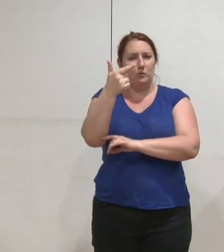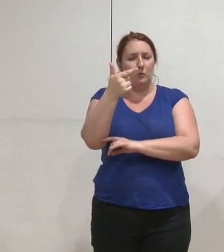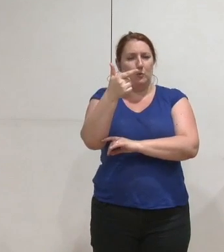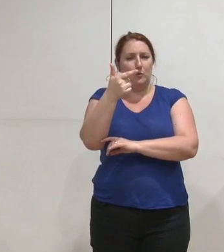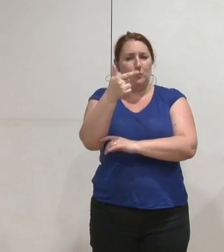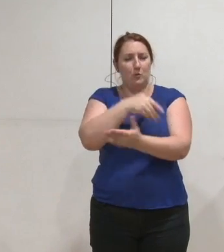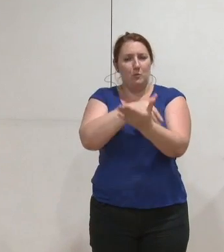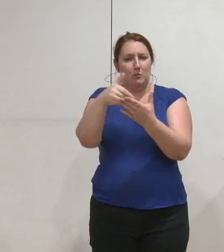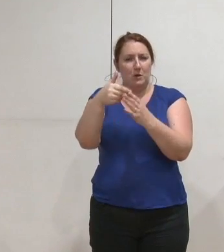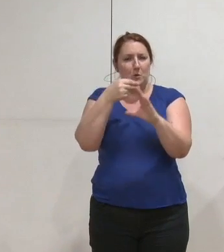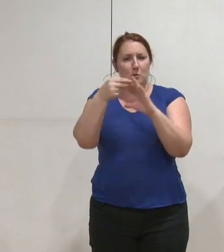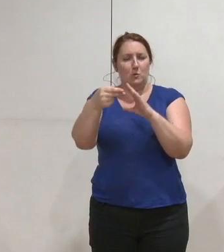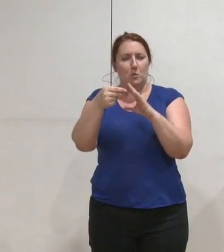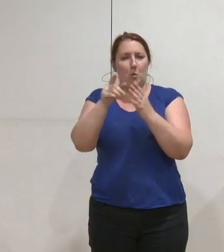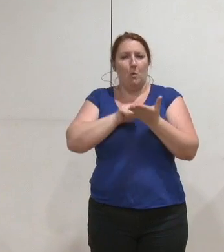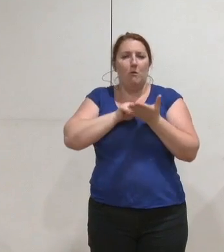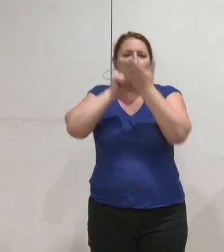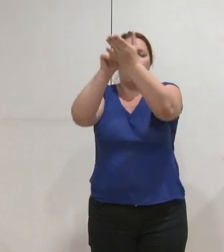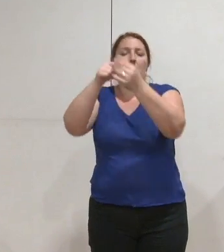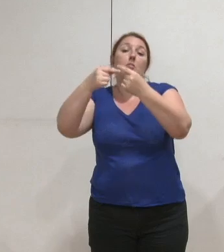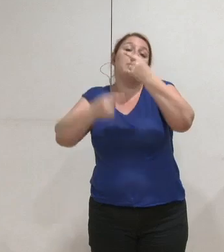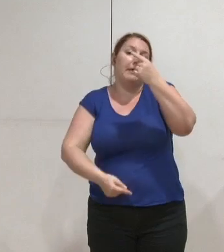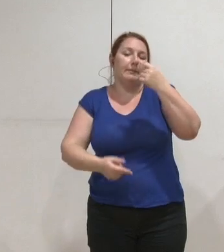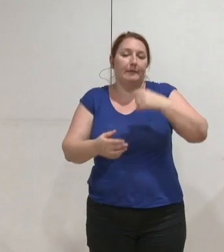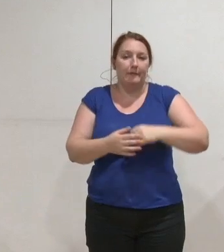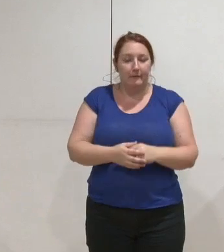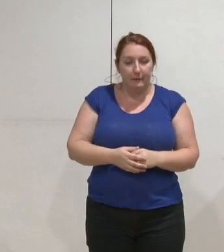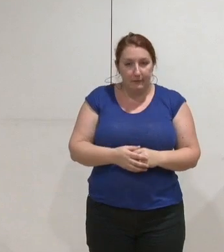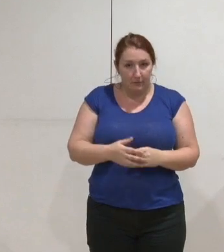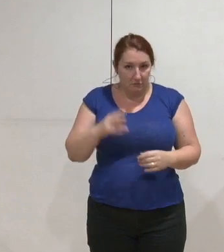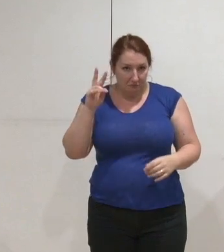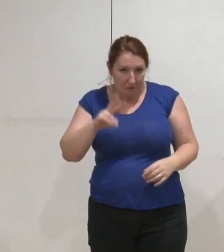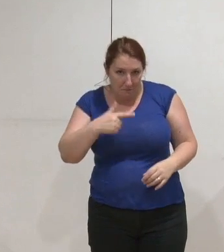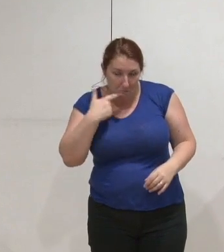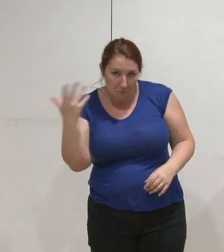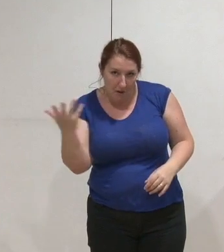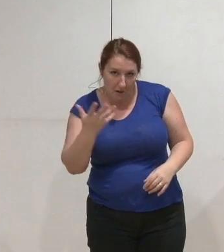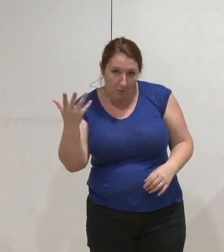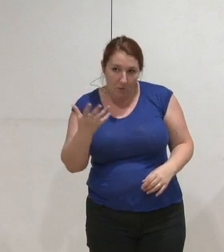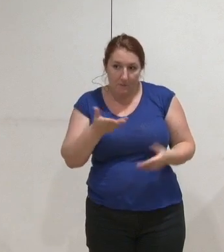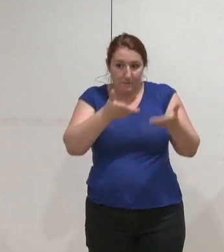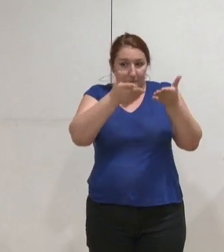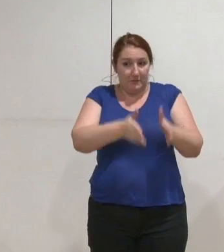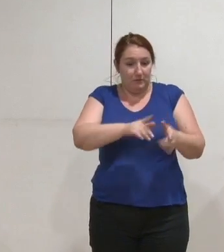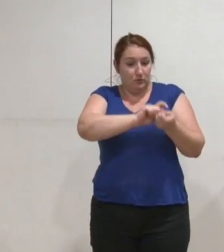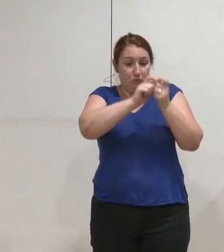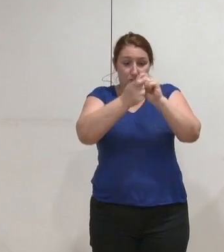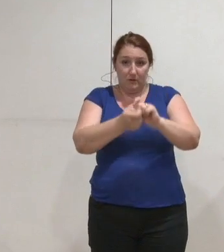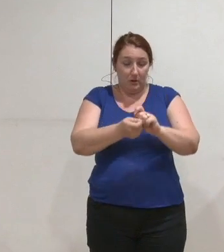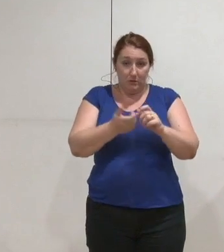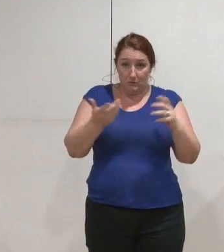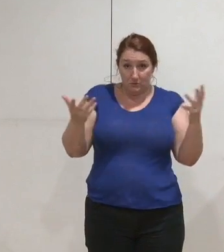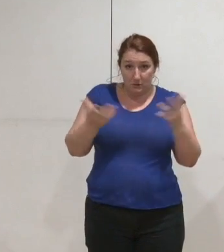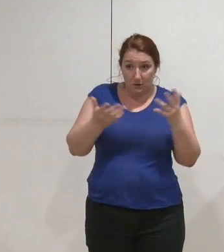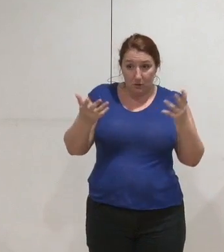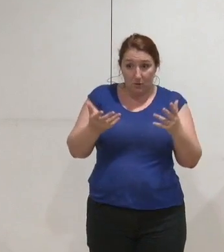d'endettement je vois pas à quoi il fait allusion en fait cette décision modificative valide tout simplement ce